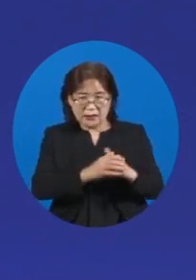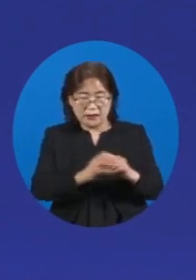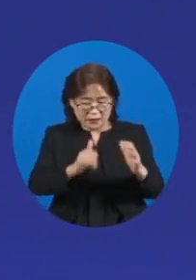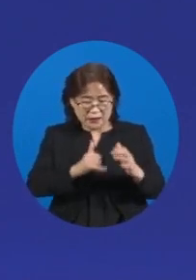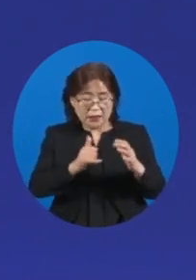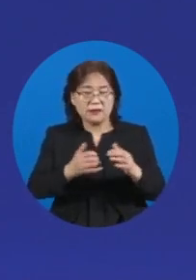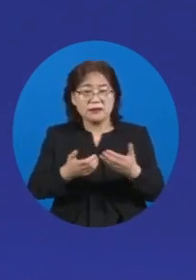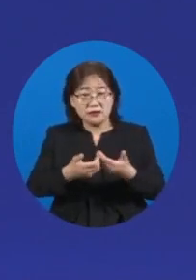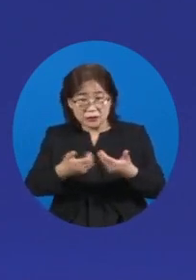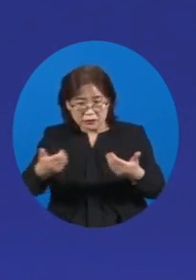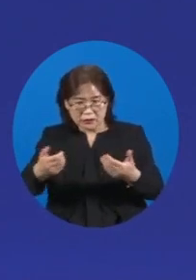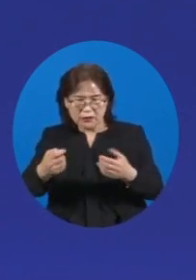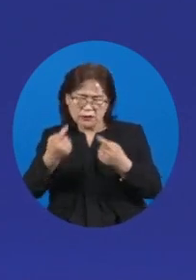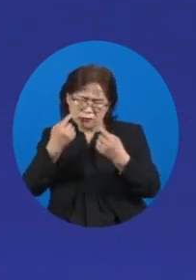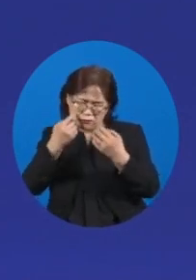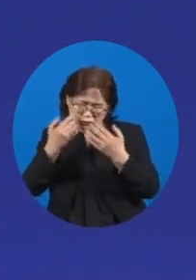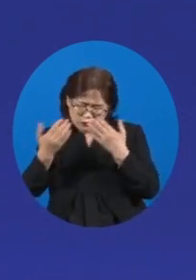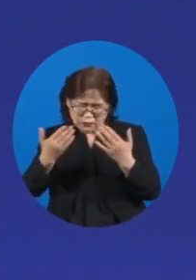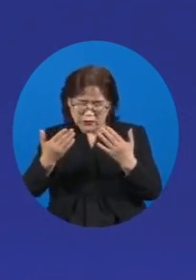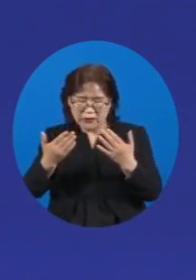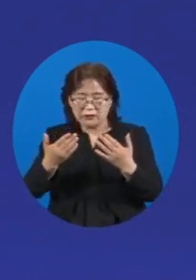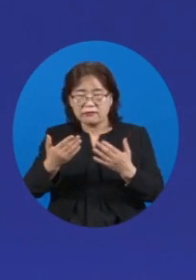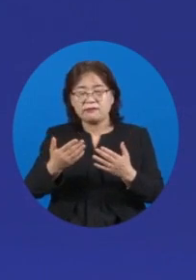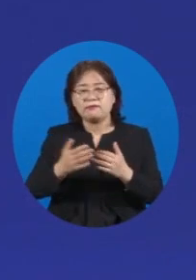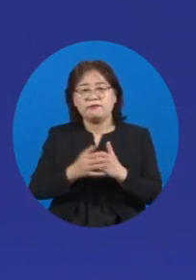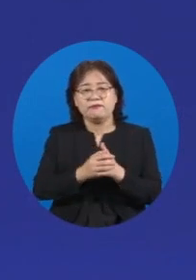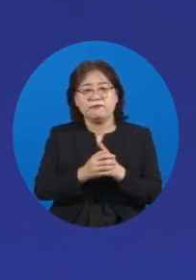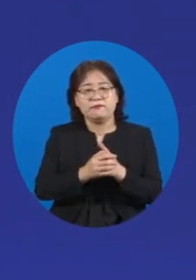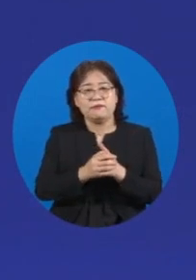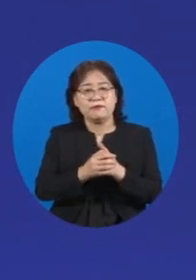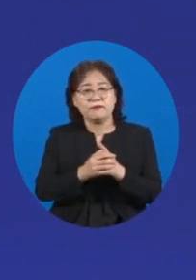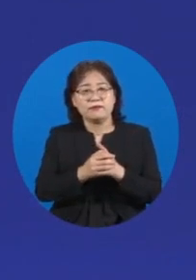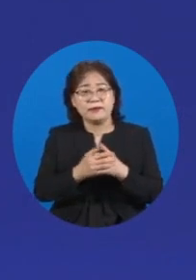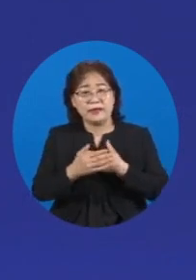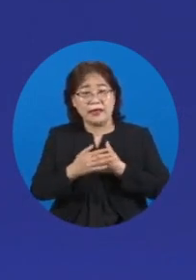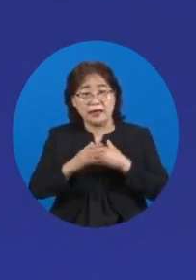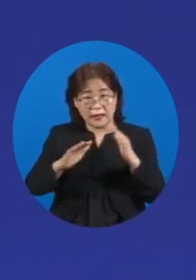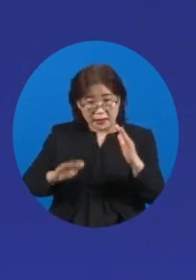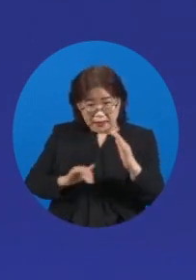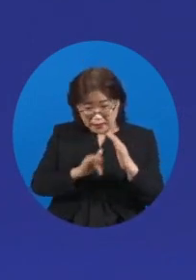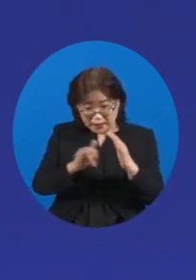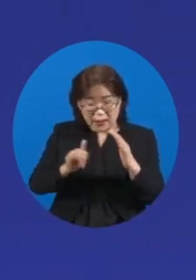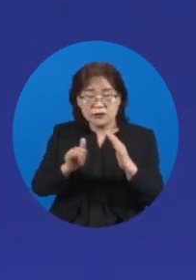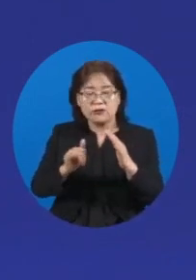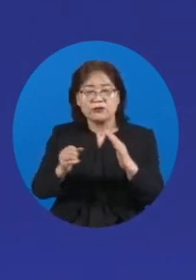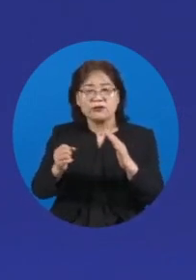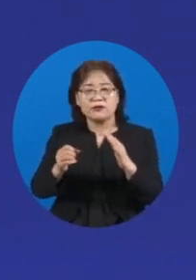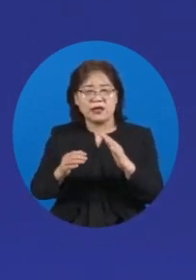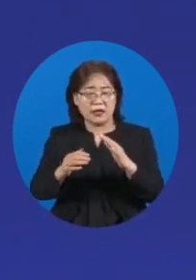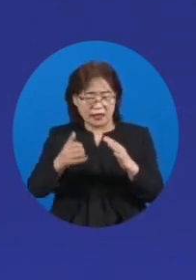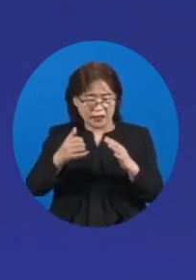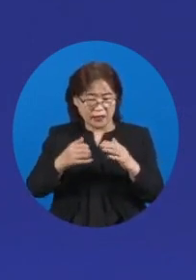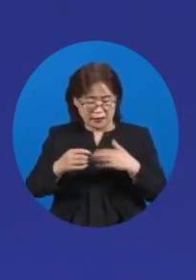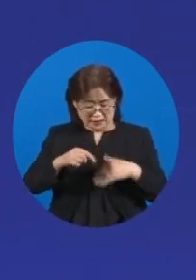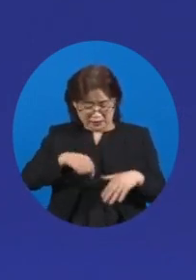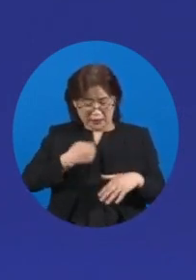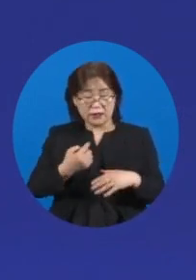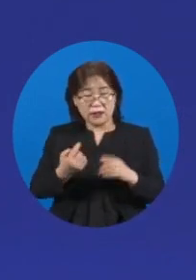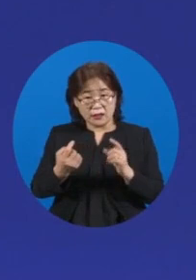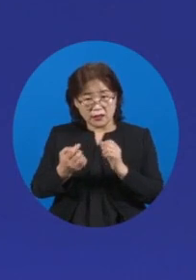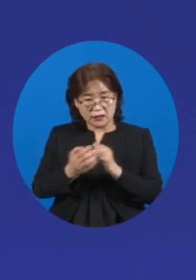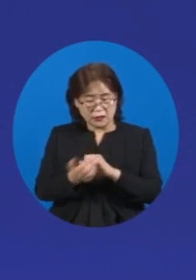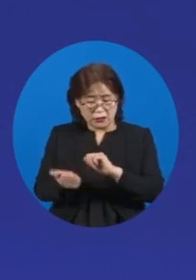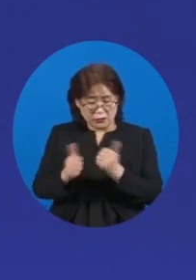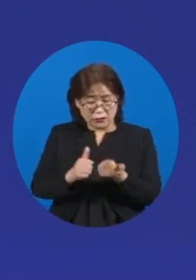너무나 분명한 사실이지만 내 가족에게 내 자신에게 다가오는 죽음을